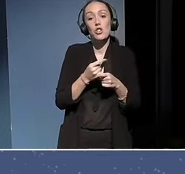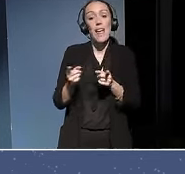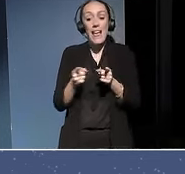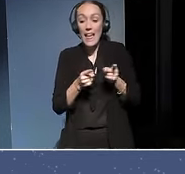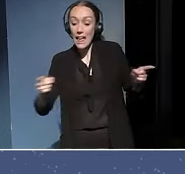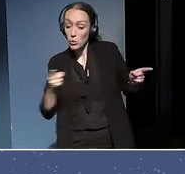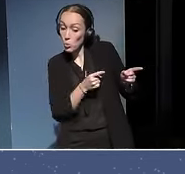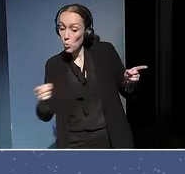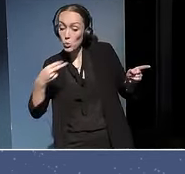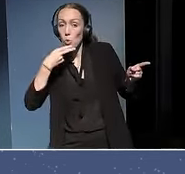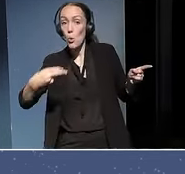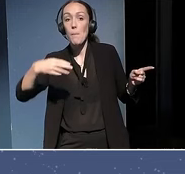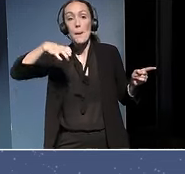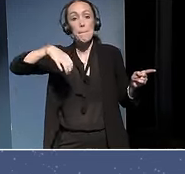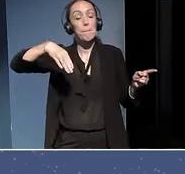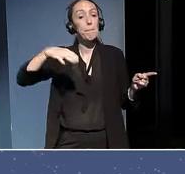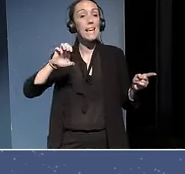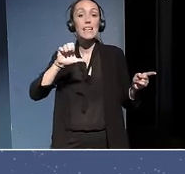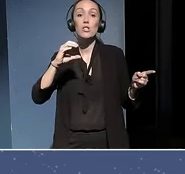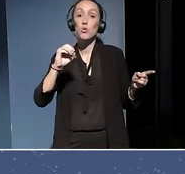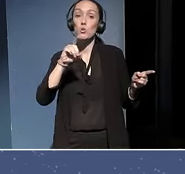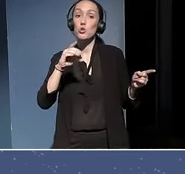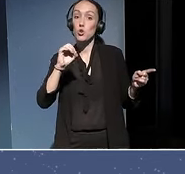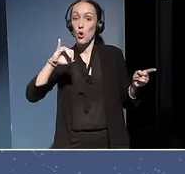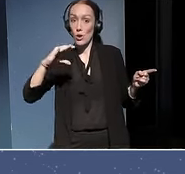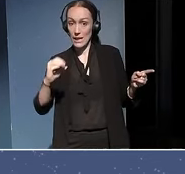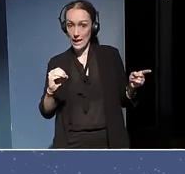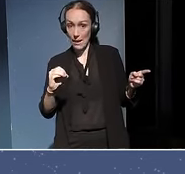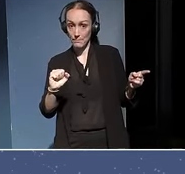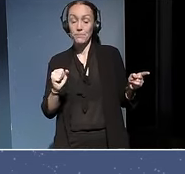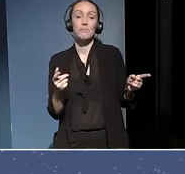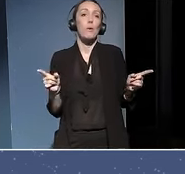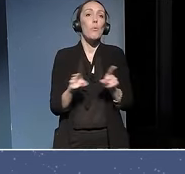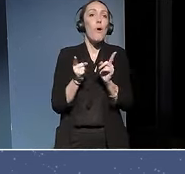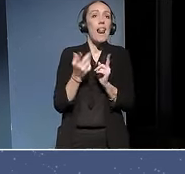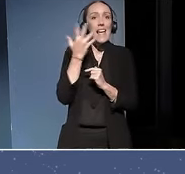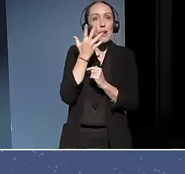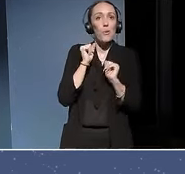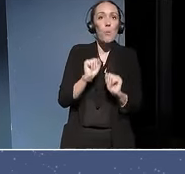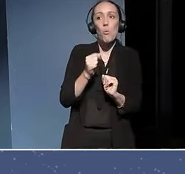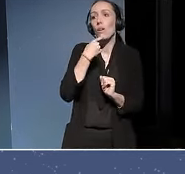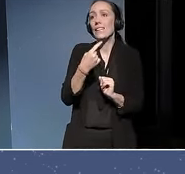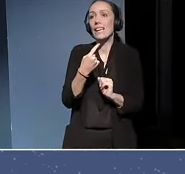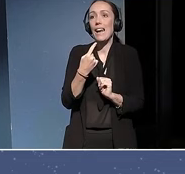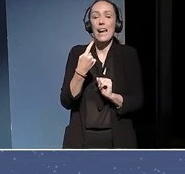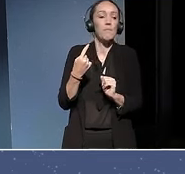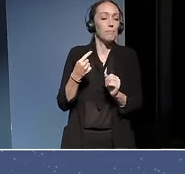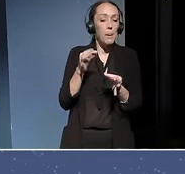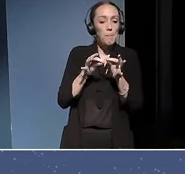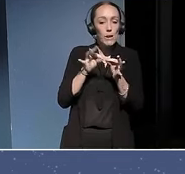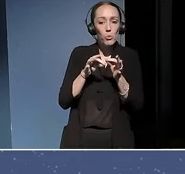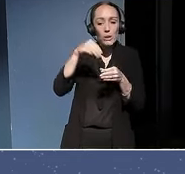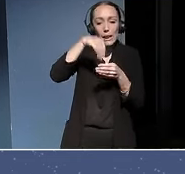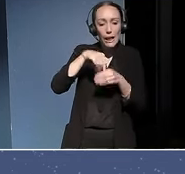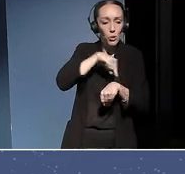sennò se scambiasse Sarebbe come dire che i minuti sono fatte da 60 ore e questa cosa non funziona ok